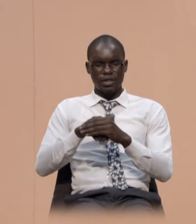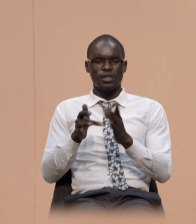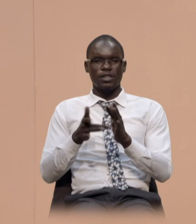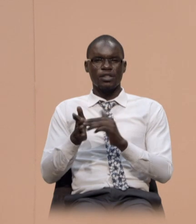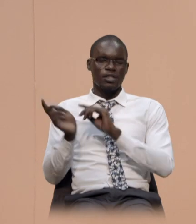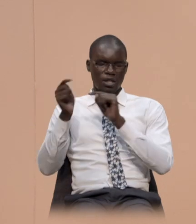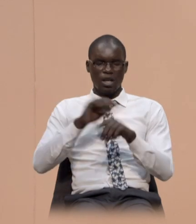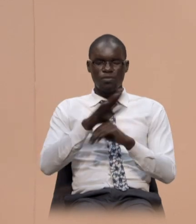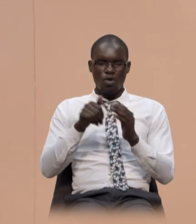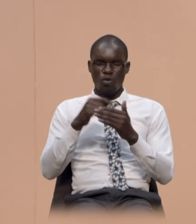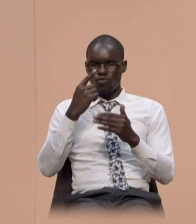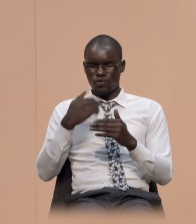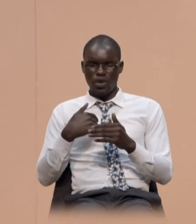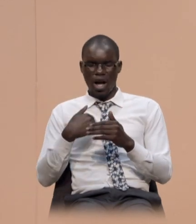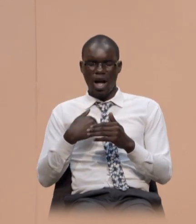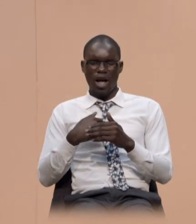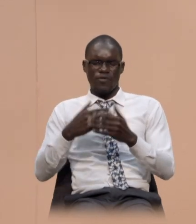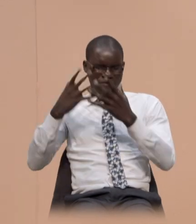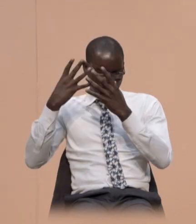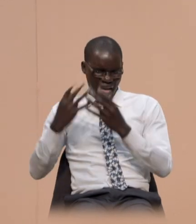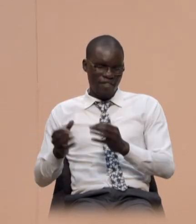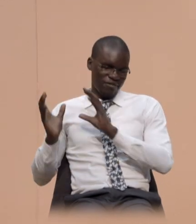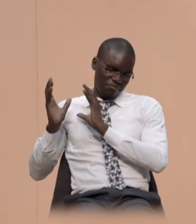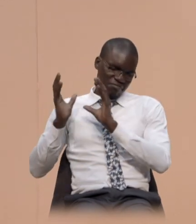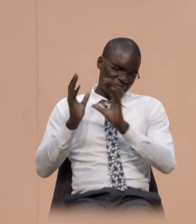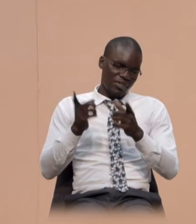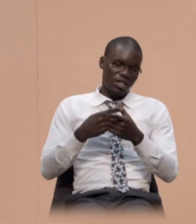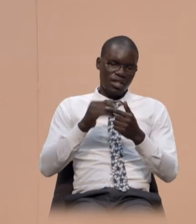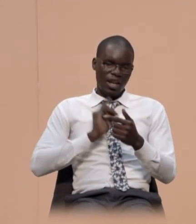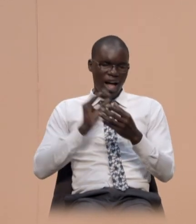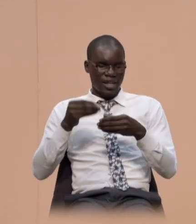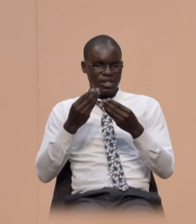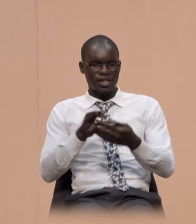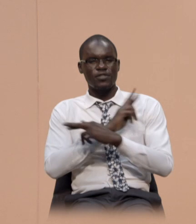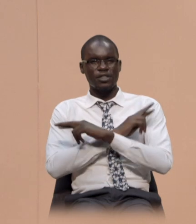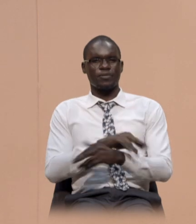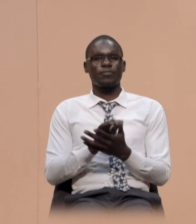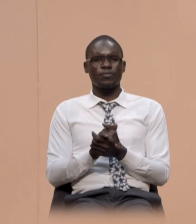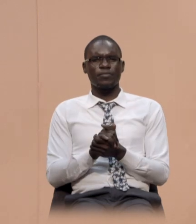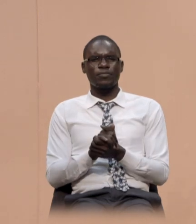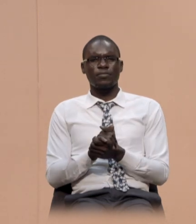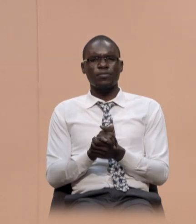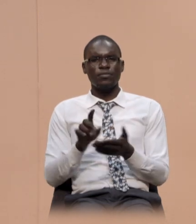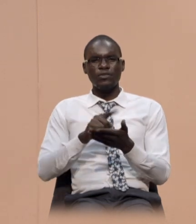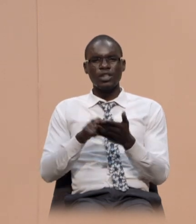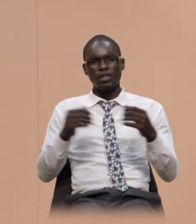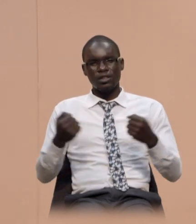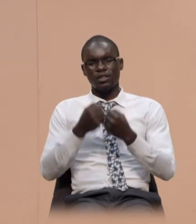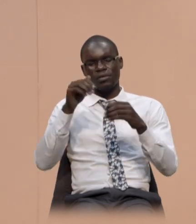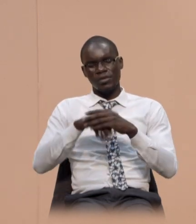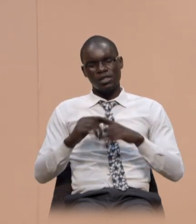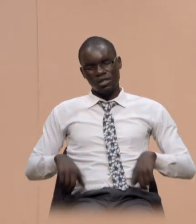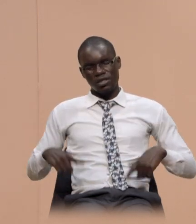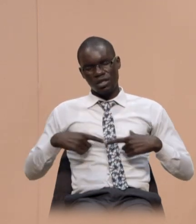Njooni kwangu ninyi msumbukao na mliolemewa na mizigo mizito, nami nitawapa pumziko. Hii ilitimika ndani ya maisha ya